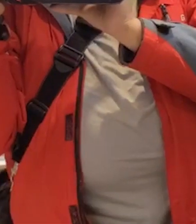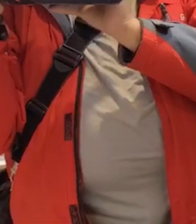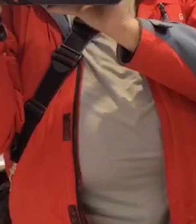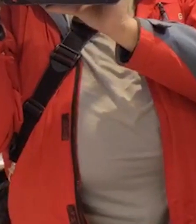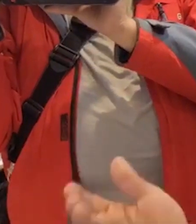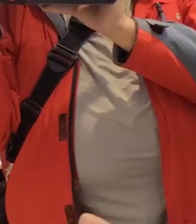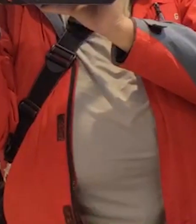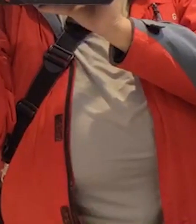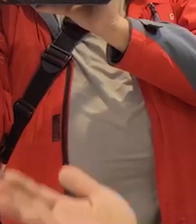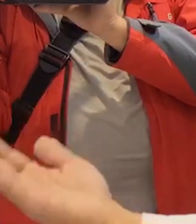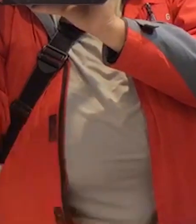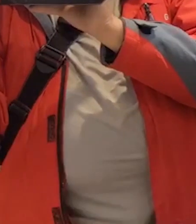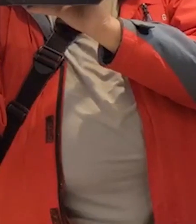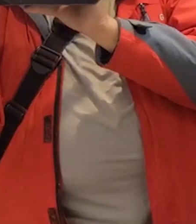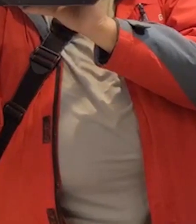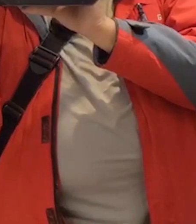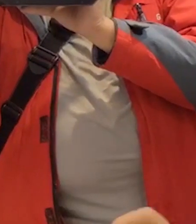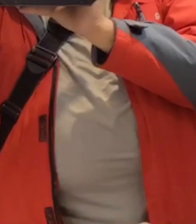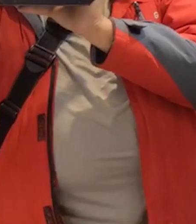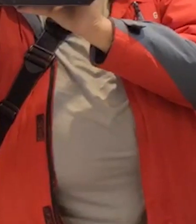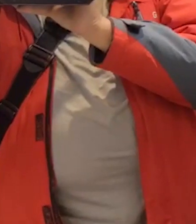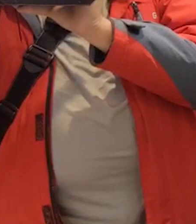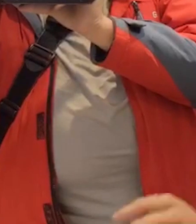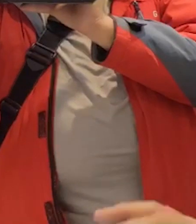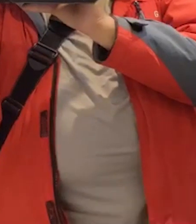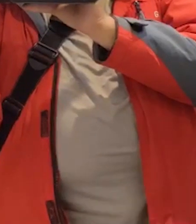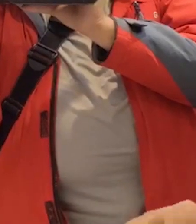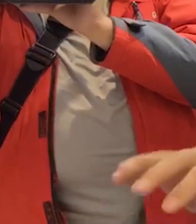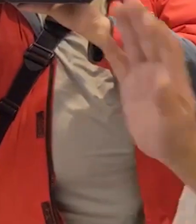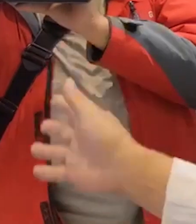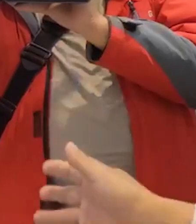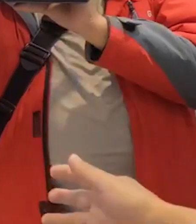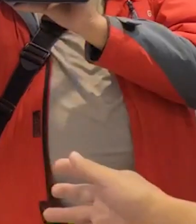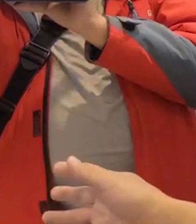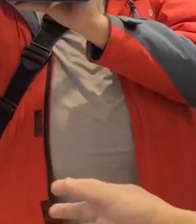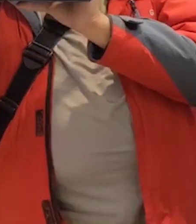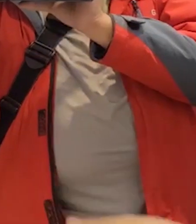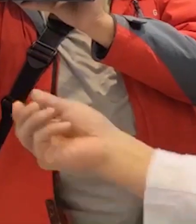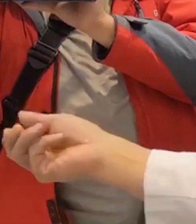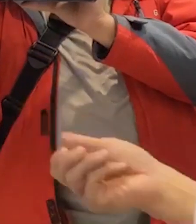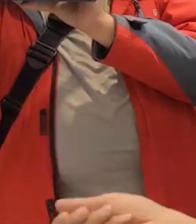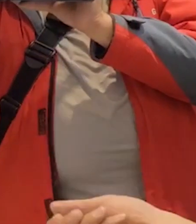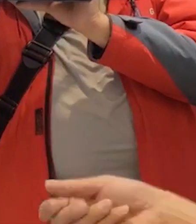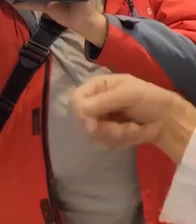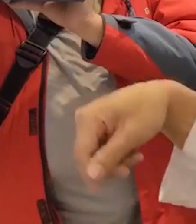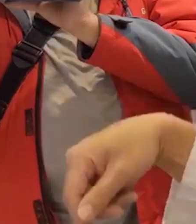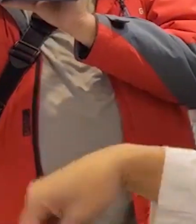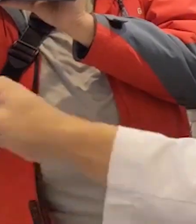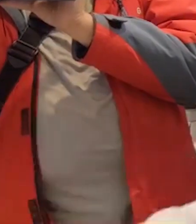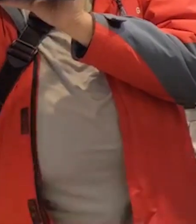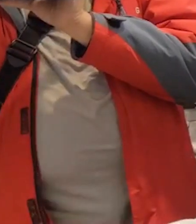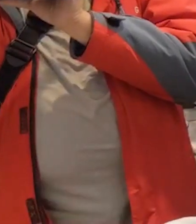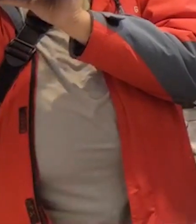就咱会使先初步讲啊，一看就知影这是听说，啊这相说咱今仔变咩啊，吼啊收到，哦今仔是